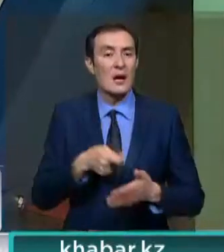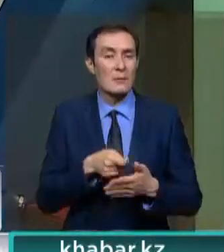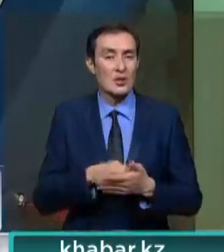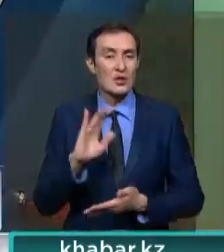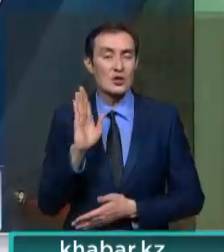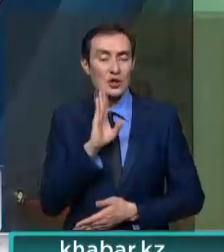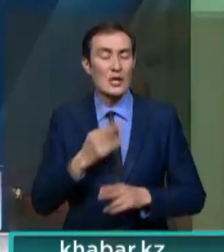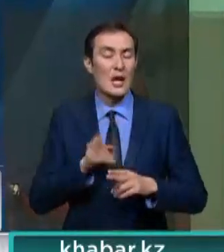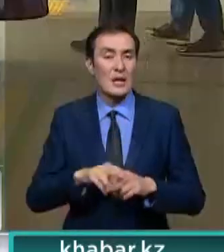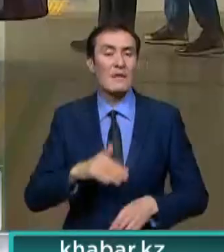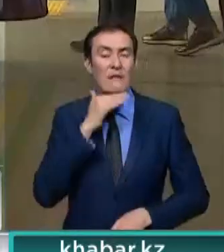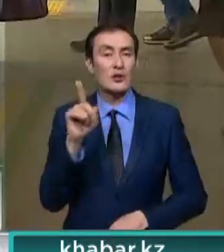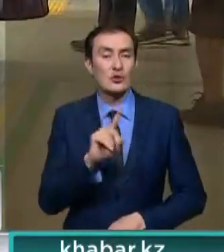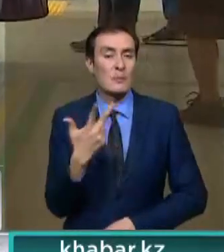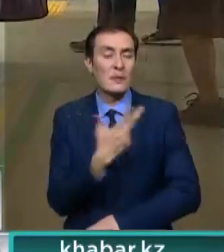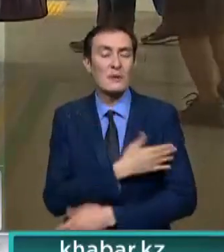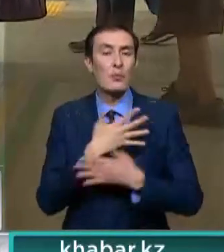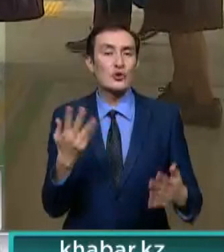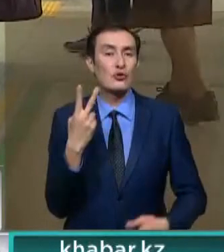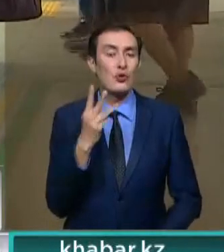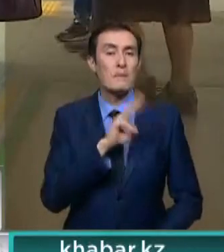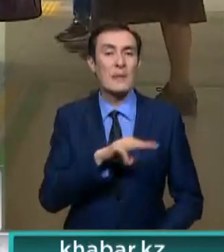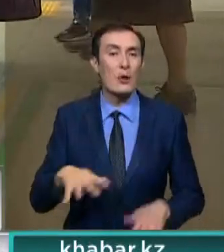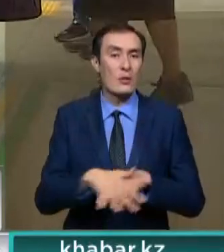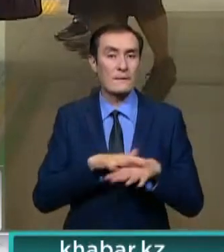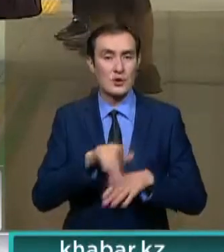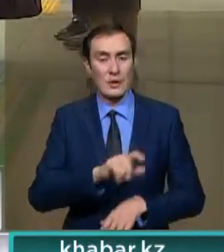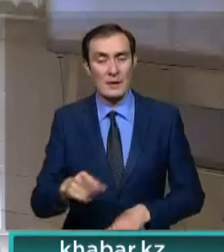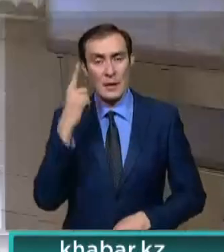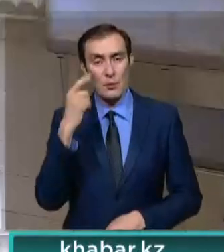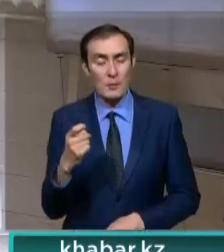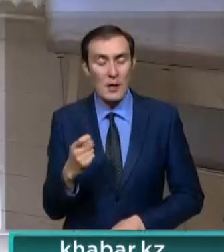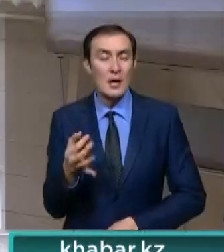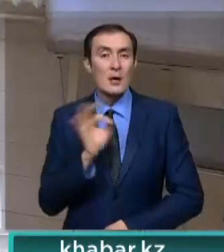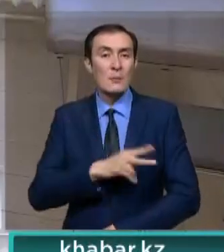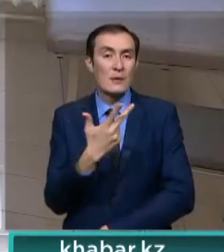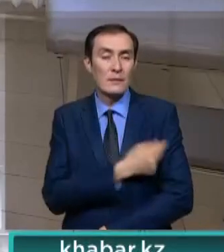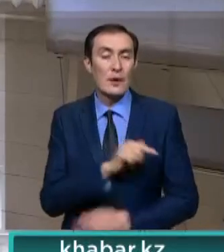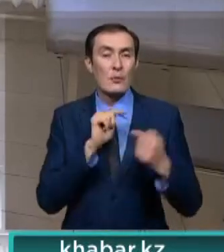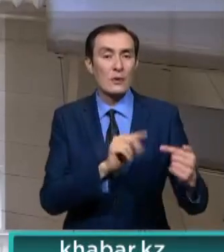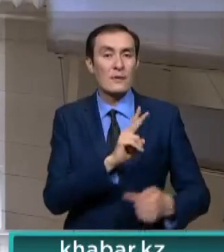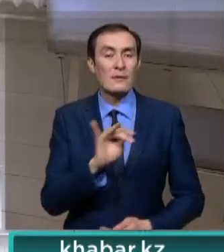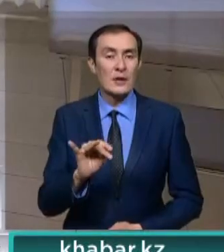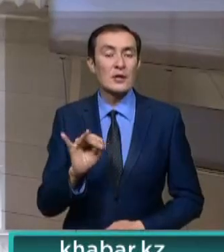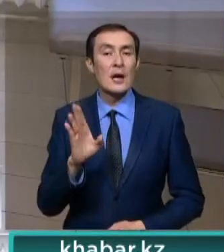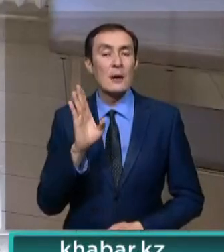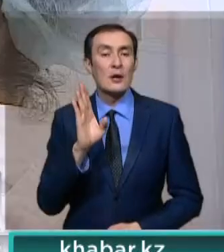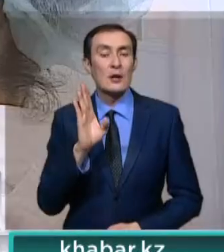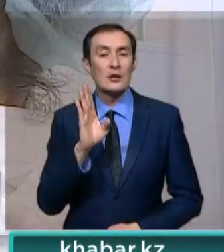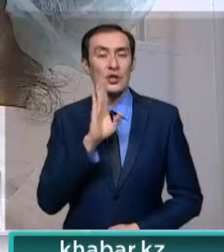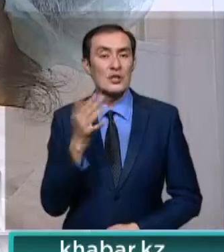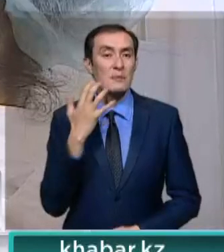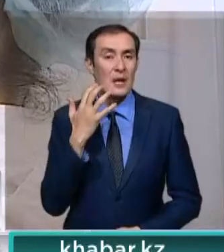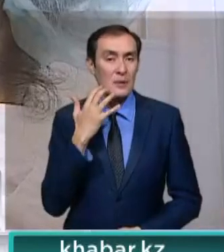Этого объема хватит для того, чтобы привить больше 2 миллионов человек. Напомню, получить укол от коронавируса смогут будущие мамы со